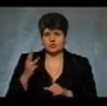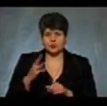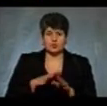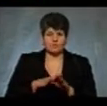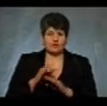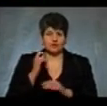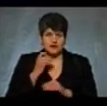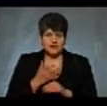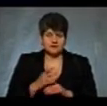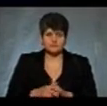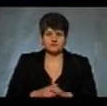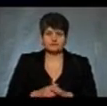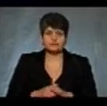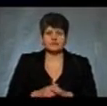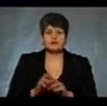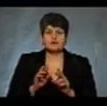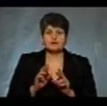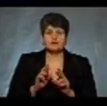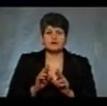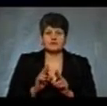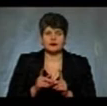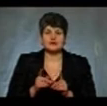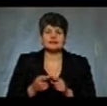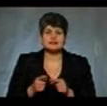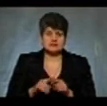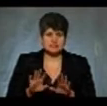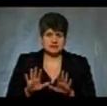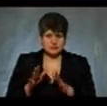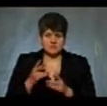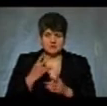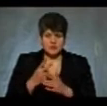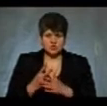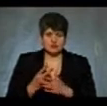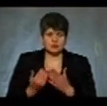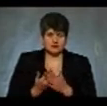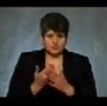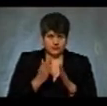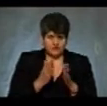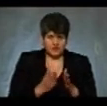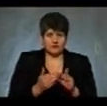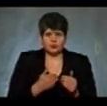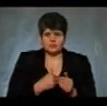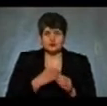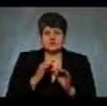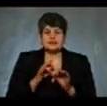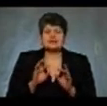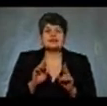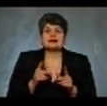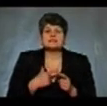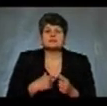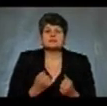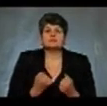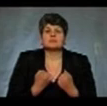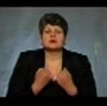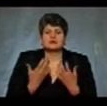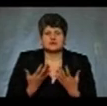повнолітніх. Тобто, як безпосередньо це сталося, ми побачили у сюжеті, а від вас хочу, щоб ви розказали, як вберегтися,